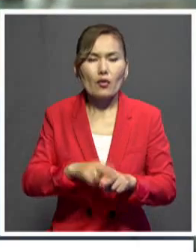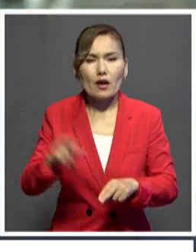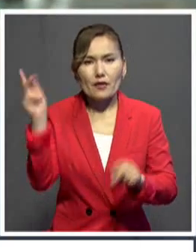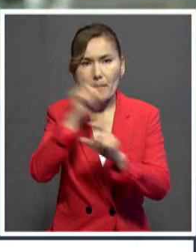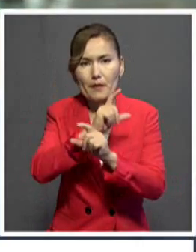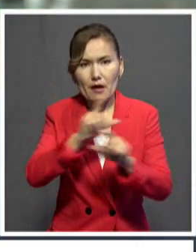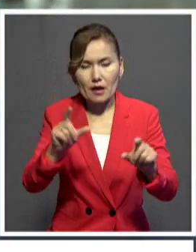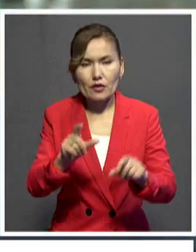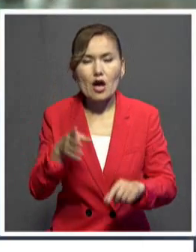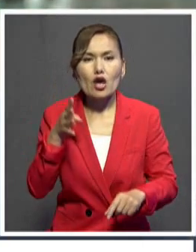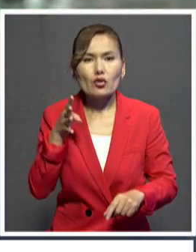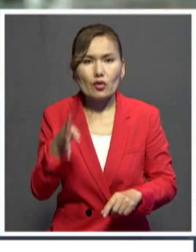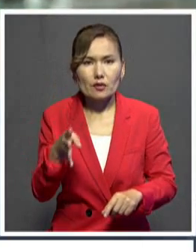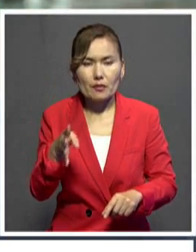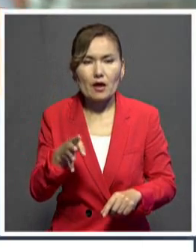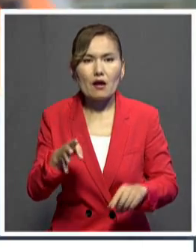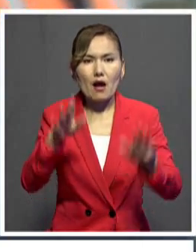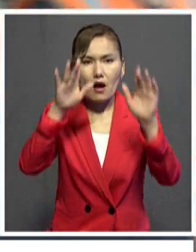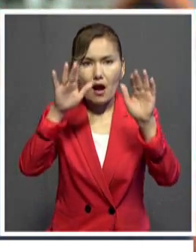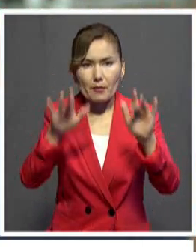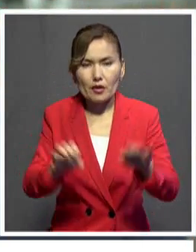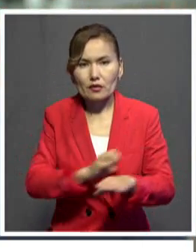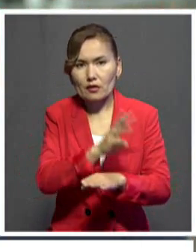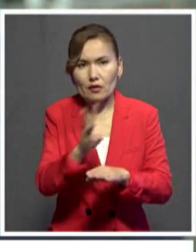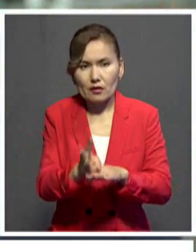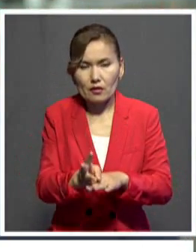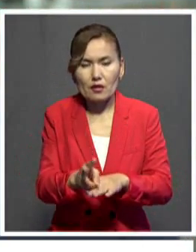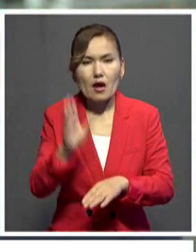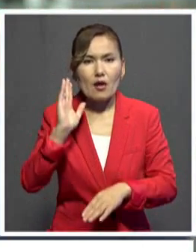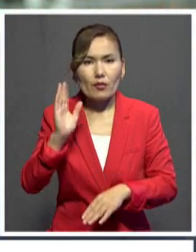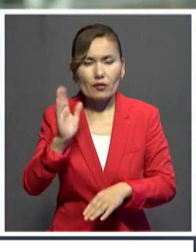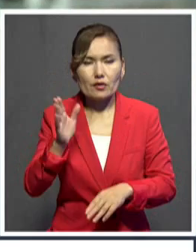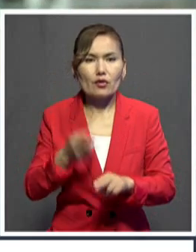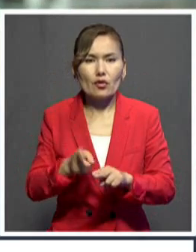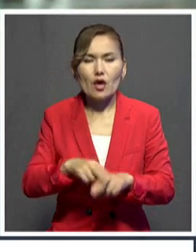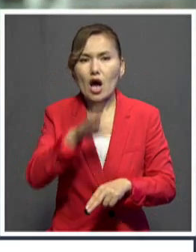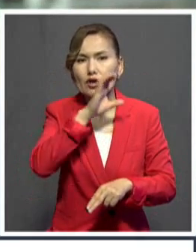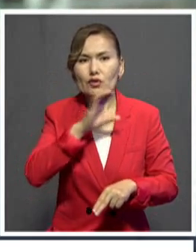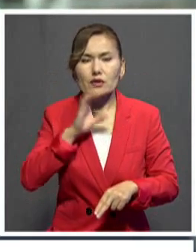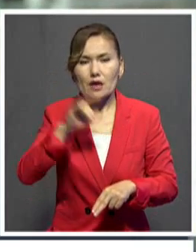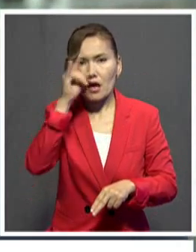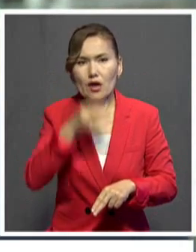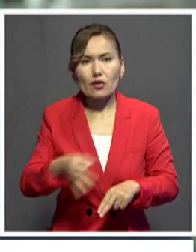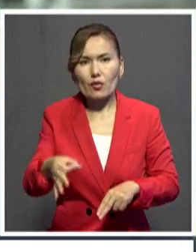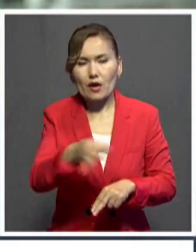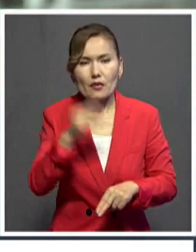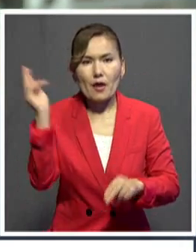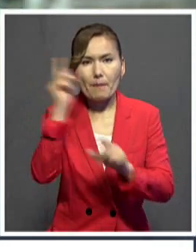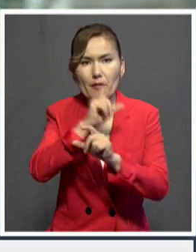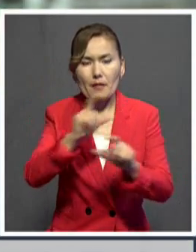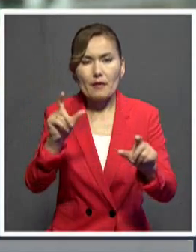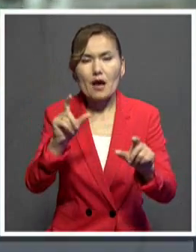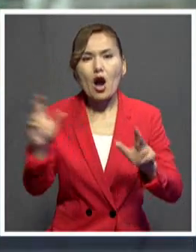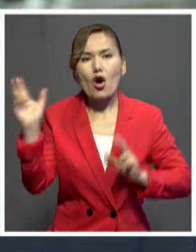мектептерге 4000 жаңа компьютерлер алынайын деп жатыр. Мына солтүстік Қазақстан мемлекеттік университетінің